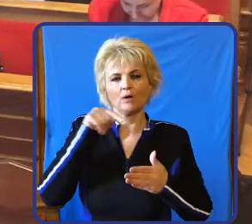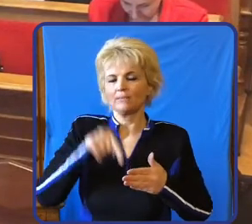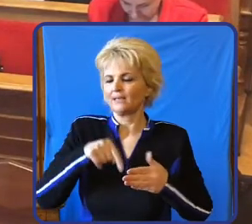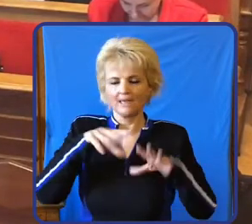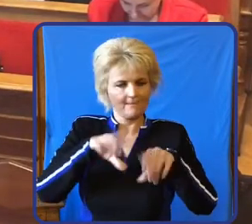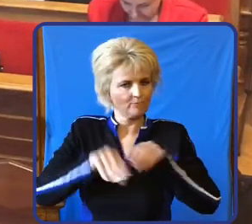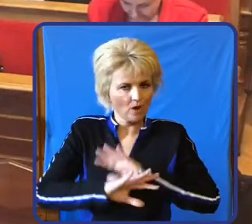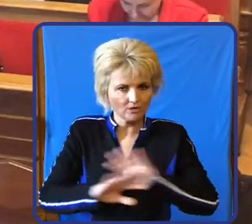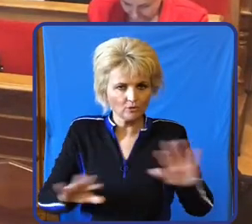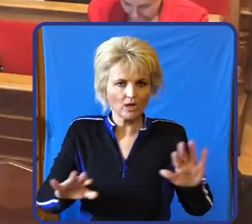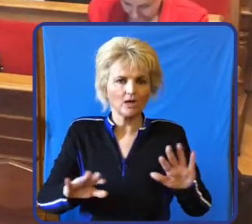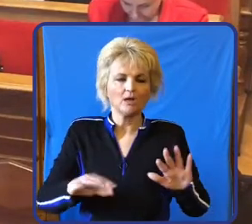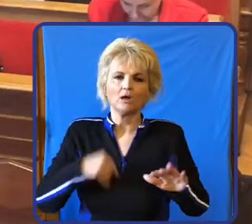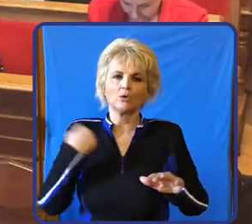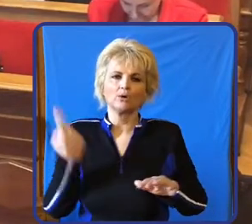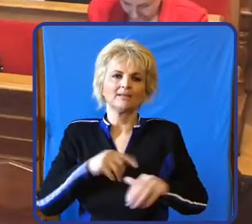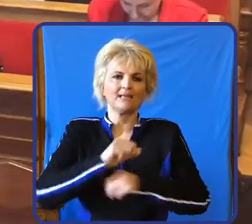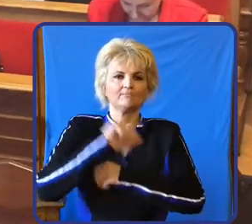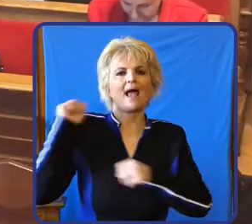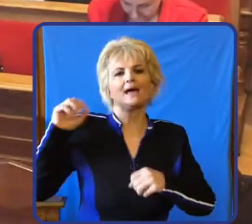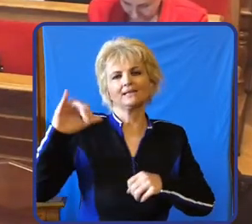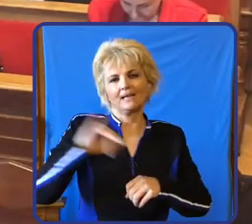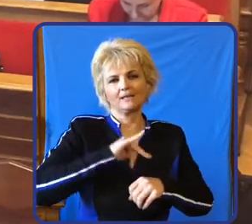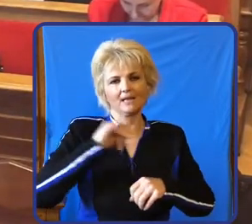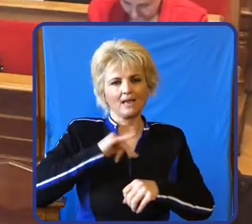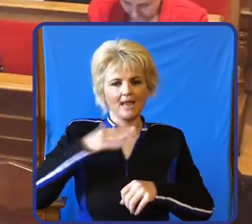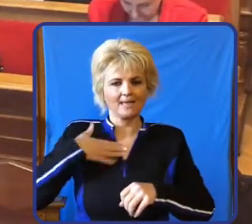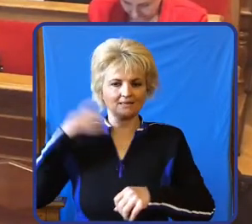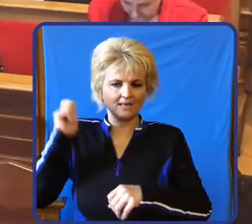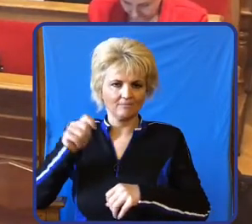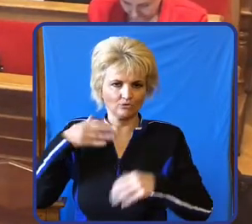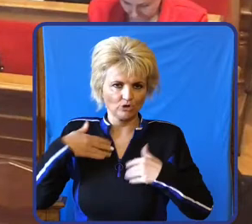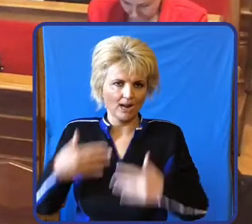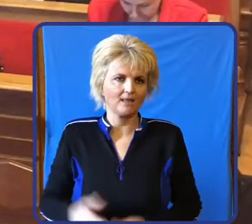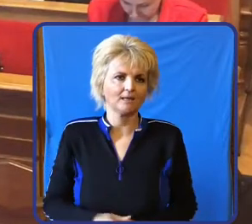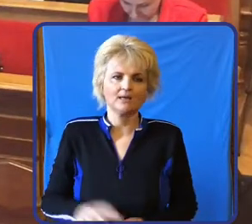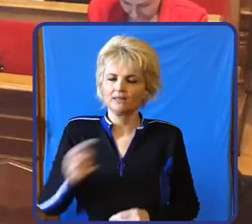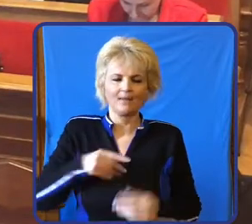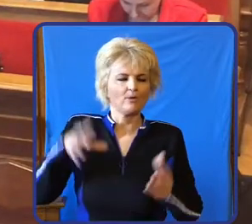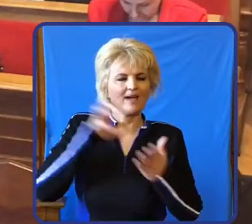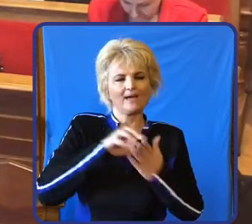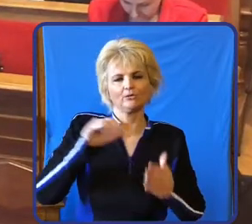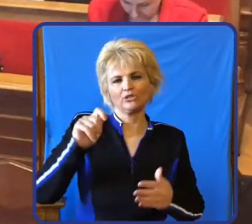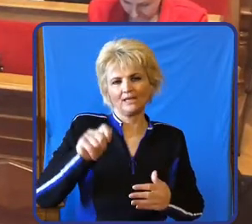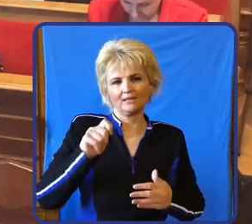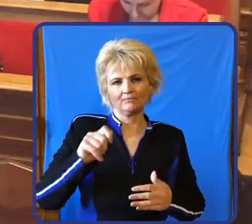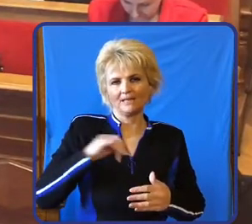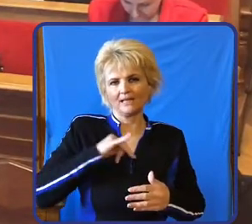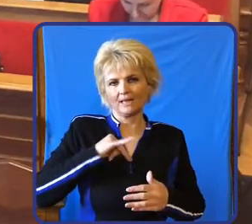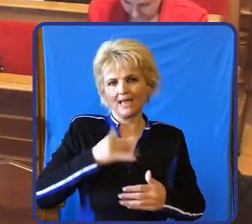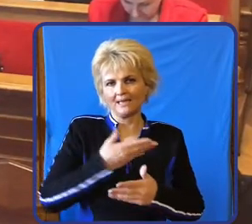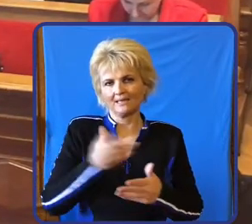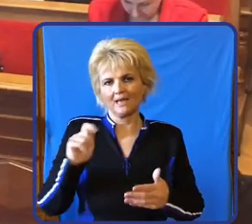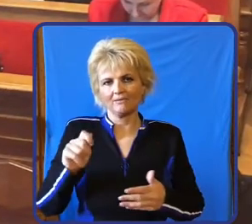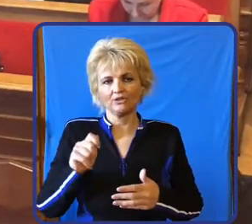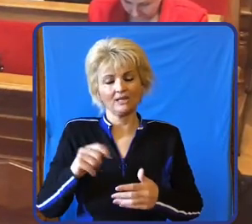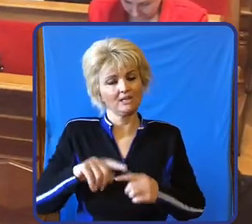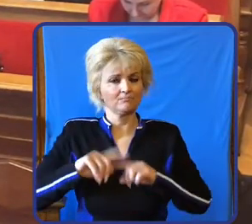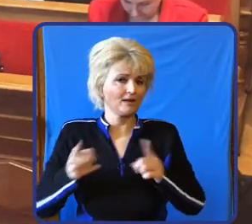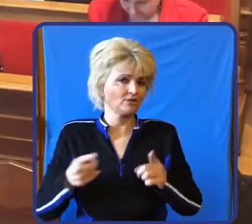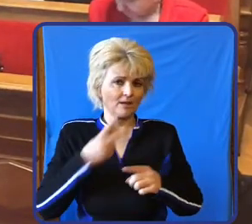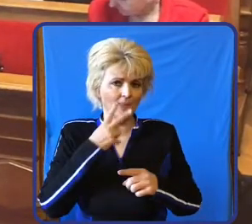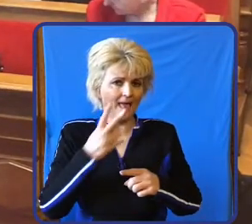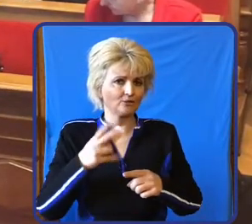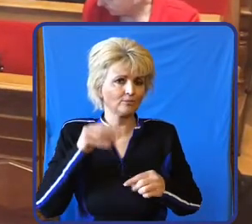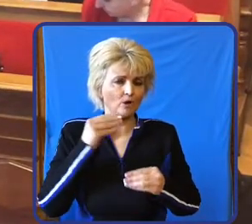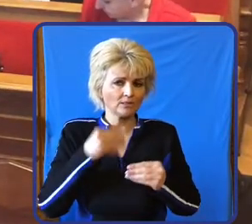értünk egyet, akkor mi itt pártérdeket képviselünk, nem a város érdekeit. Én ezt egy kicsit másképp látom,